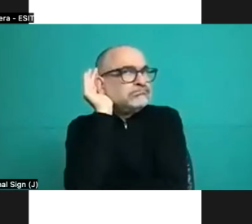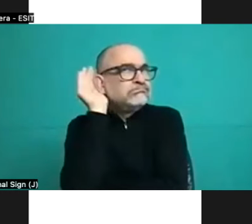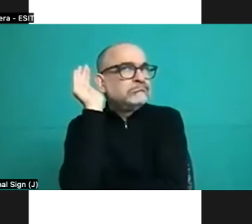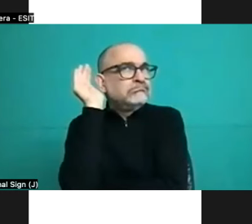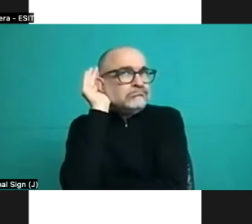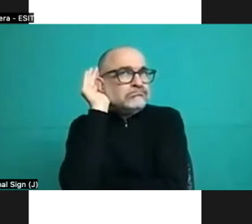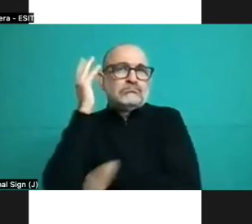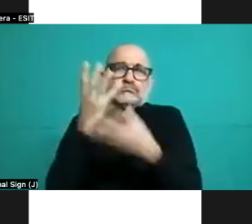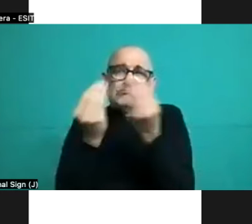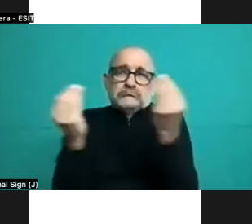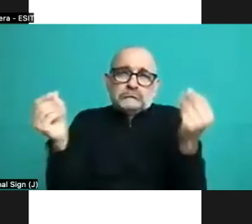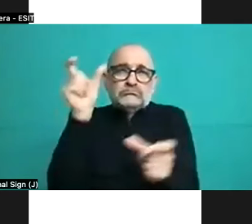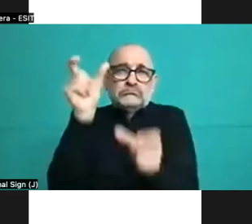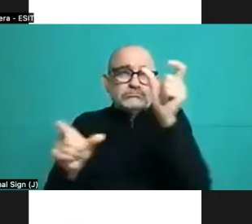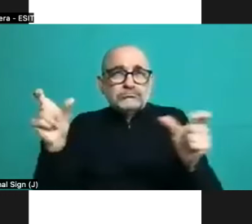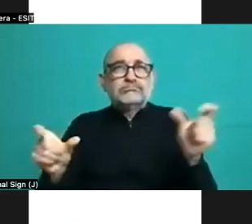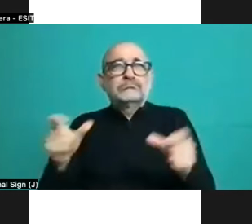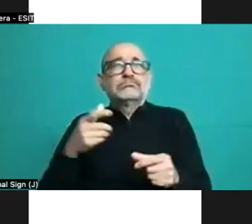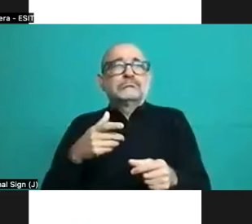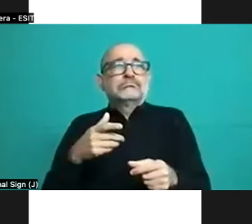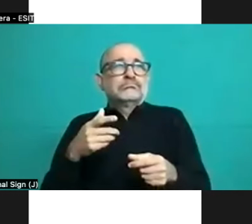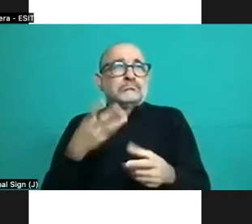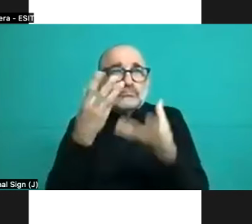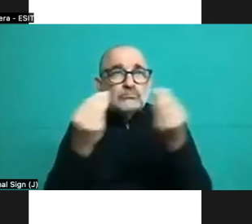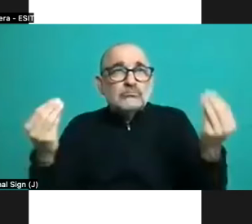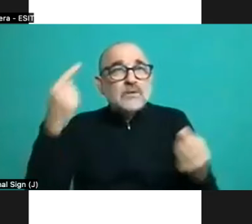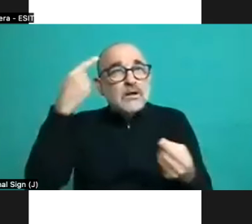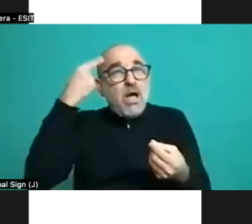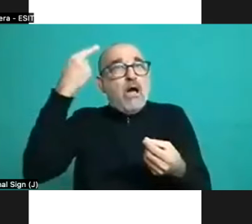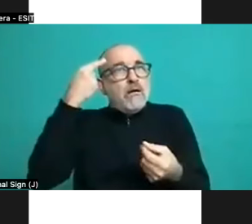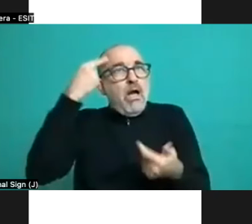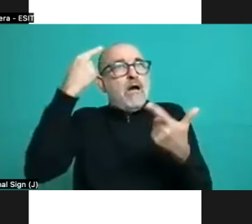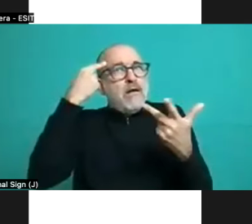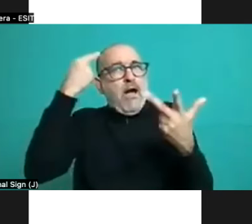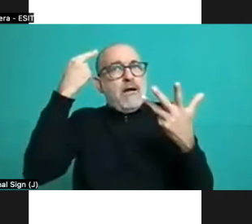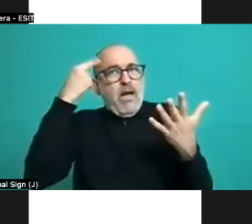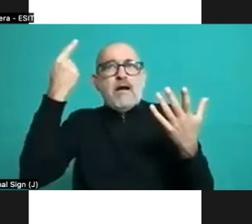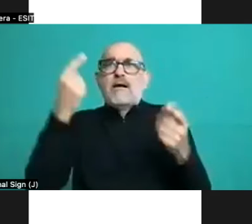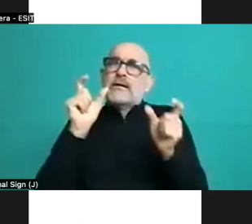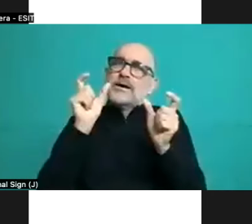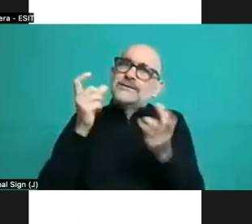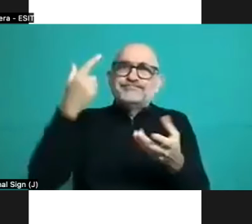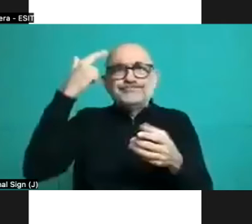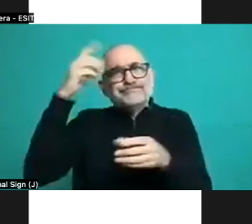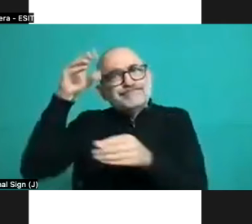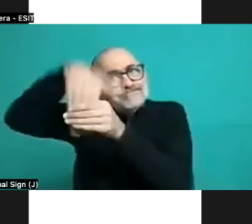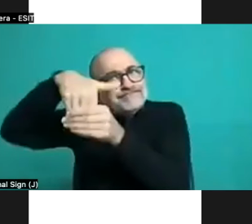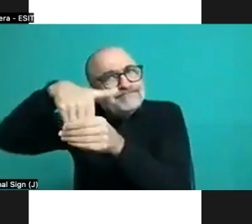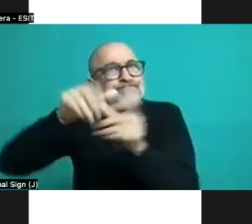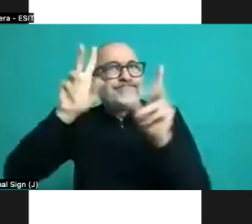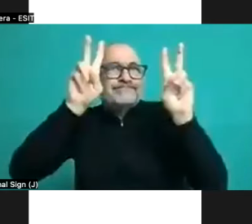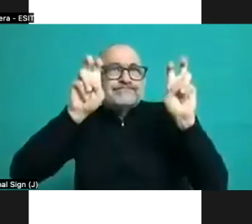rassembler toutes ces idées pourrait nous mener à avoir quelque chose de plus intégré.